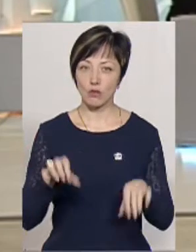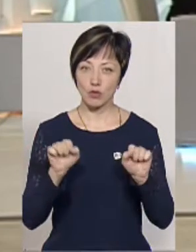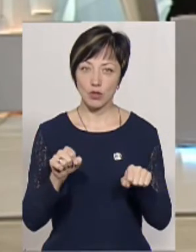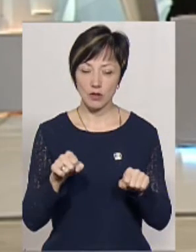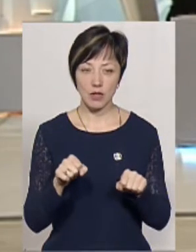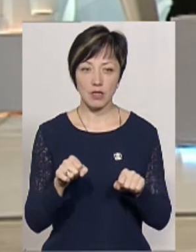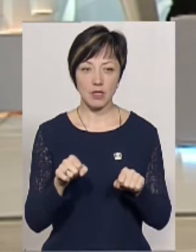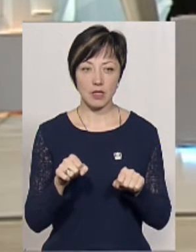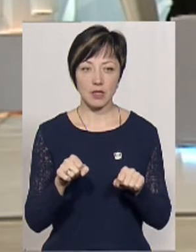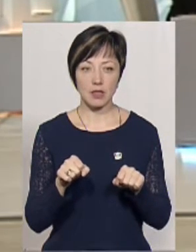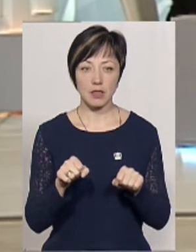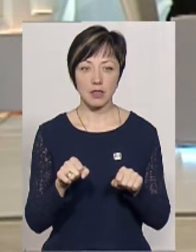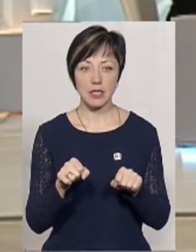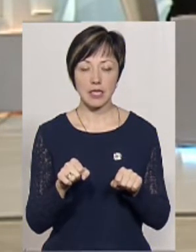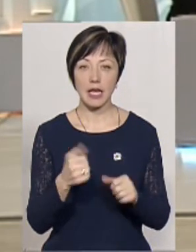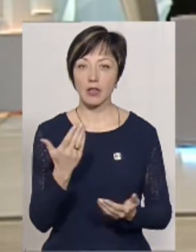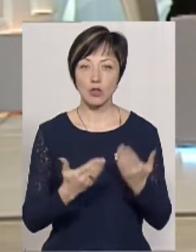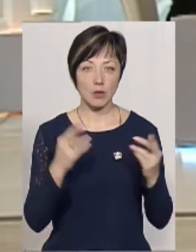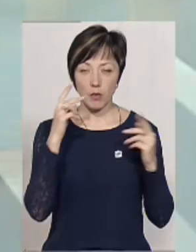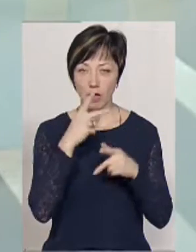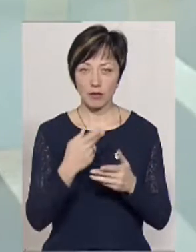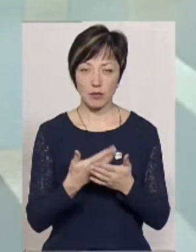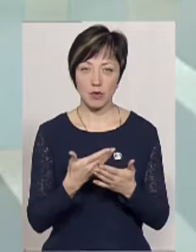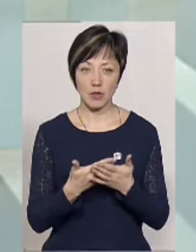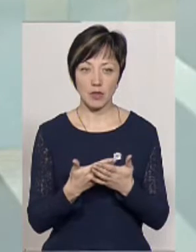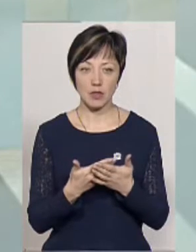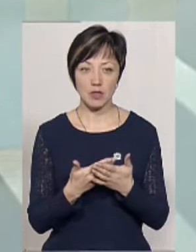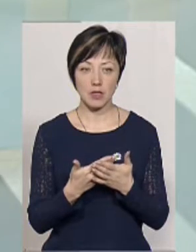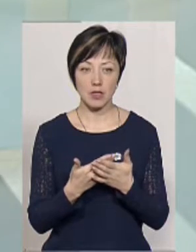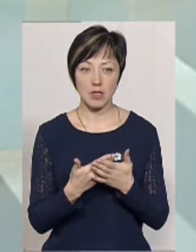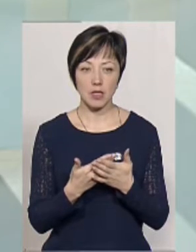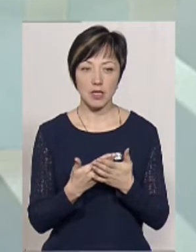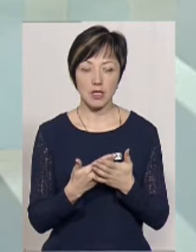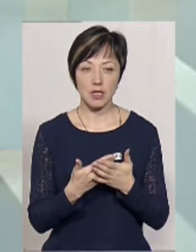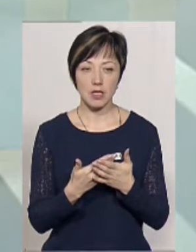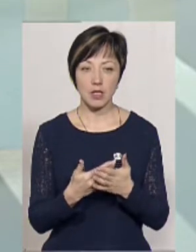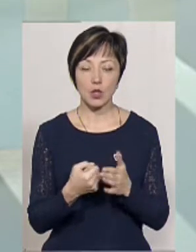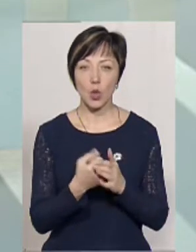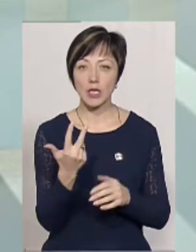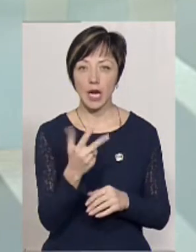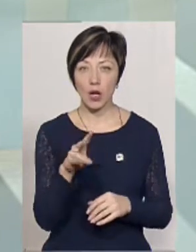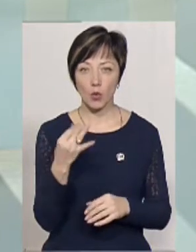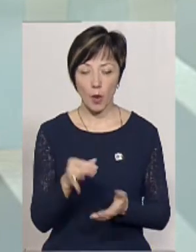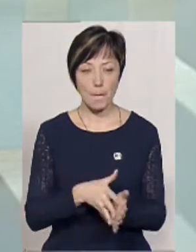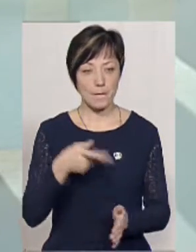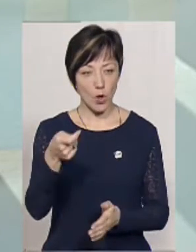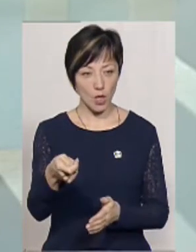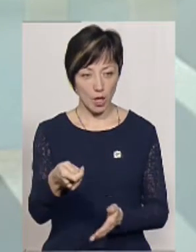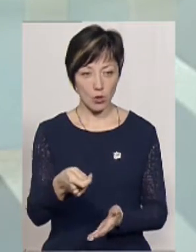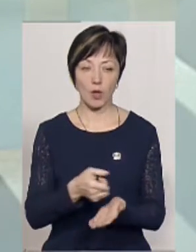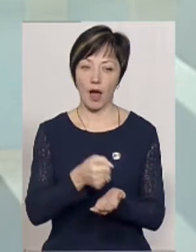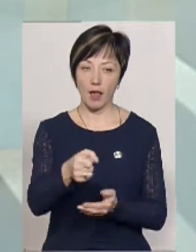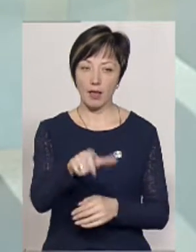прогнозуєте? 9 чи 3? Ну, там, здається, якщо я не помиляюсь, ну, може помилятися, треба дивитися календарний план, здається, до 3 лютого подають